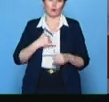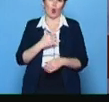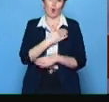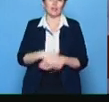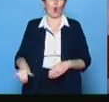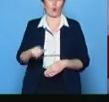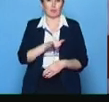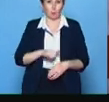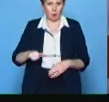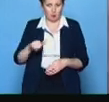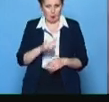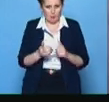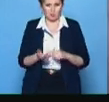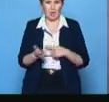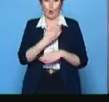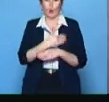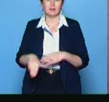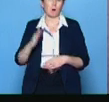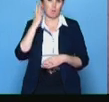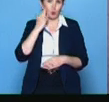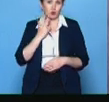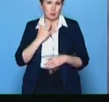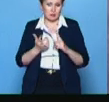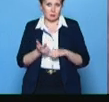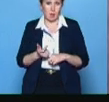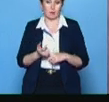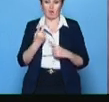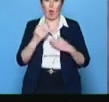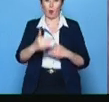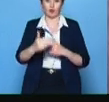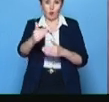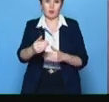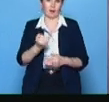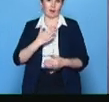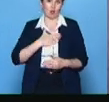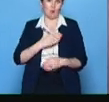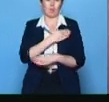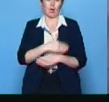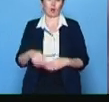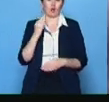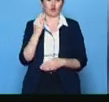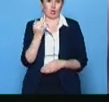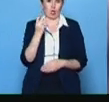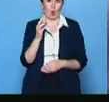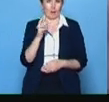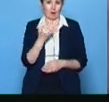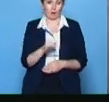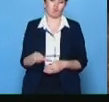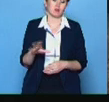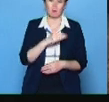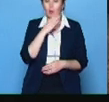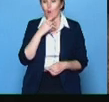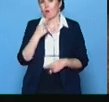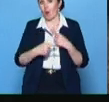Удмуртская, улица Пушкинская, 2 участка, и наш с вами переулок Широкий, да? О котором все так много говорят.